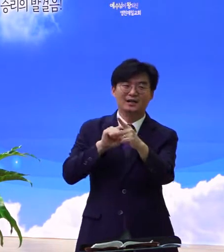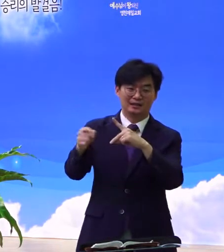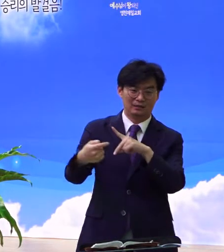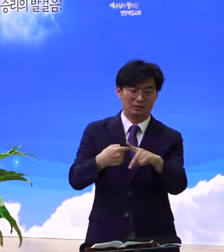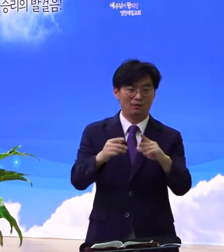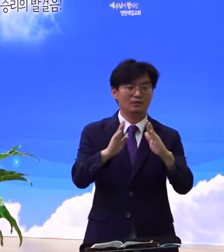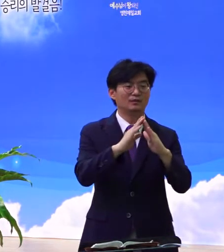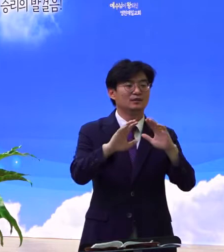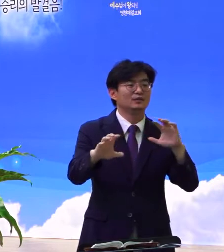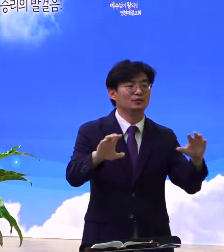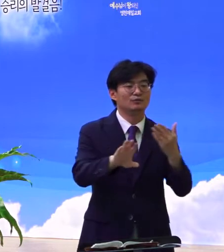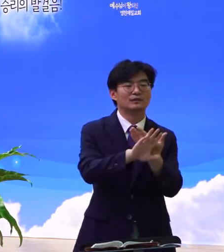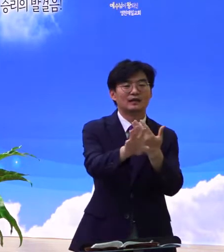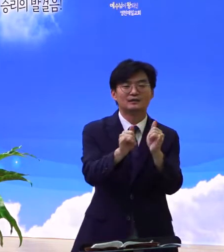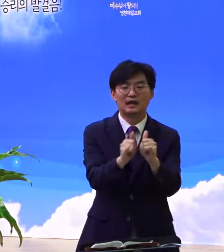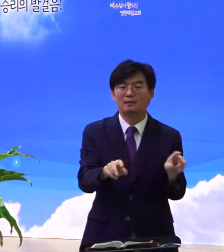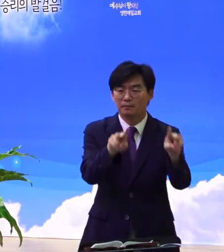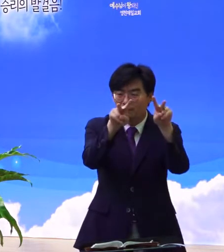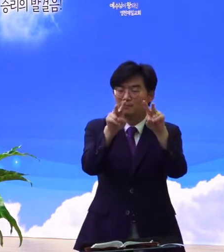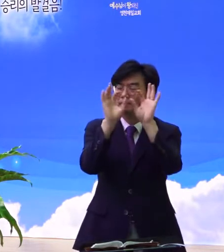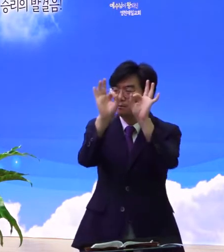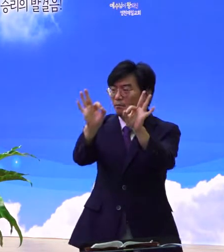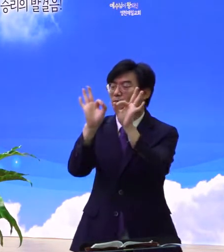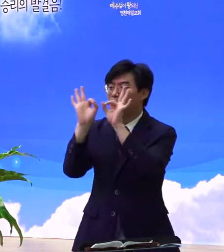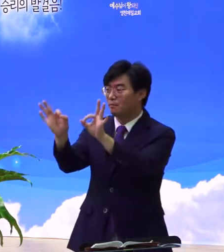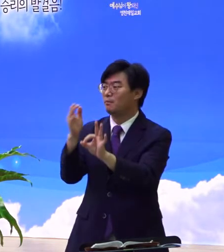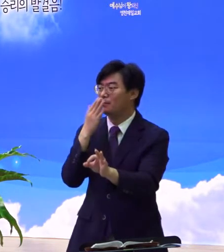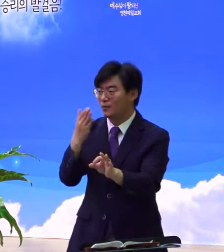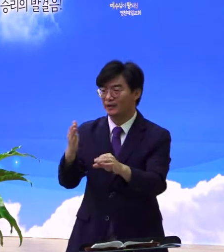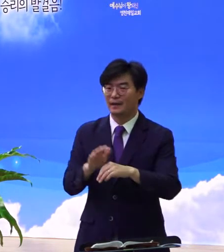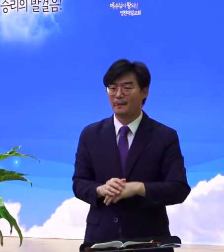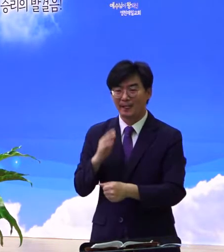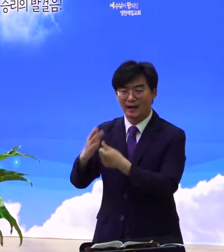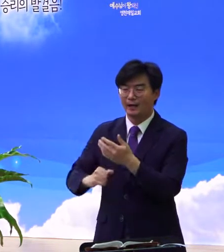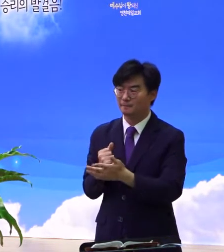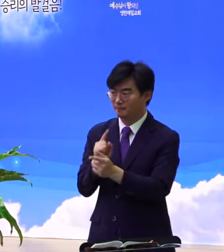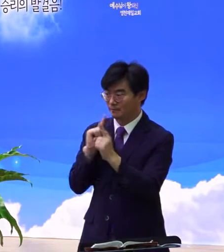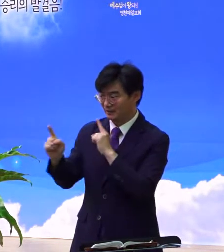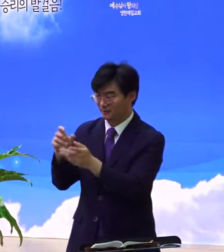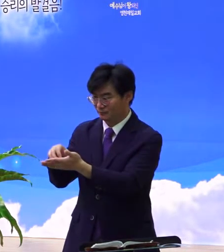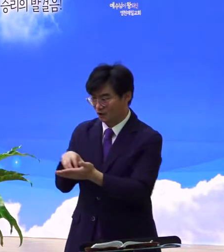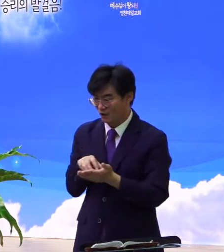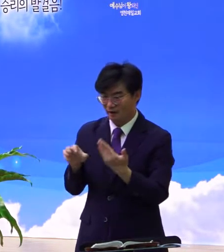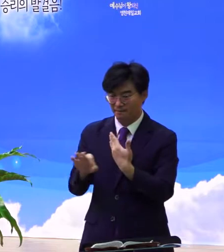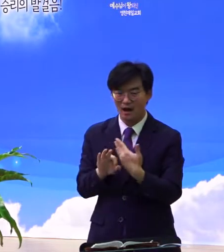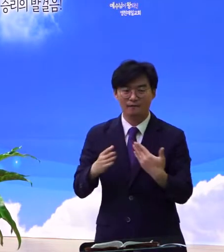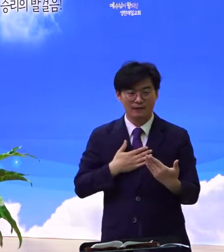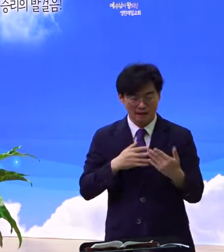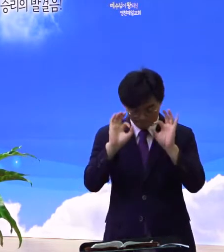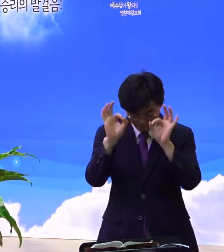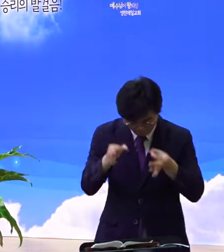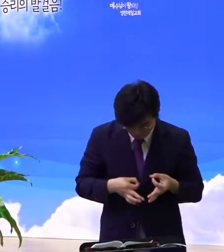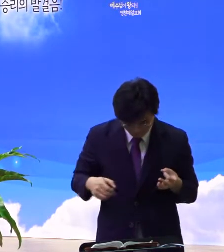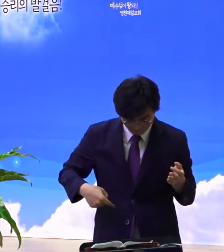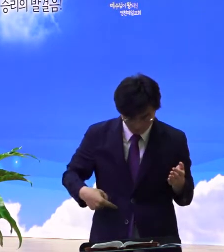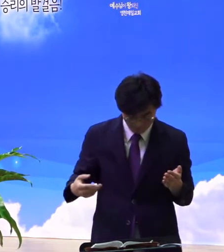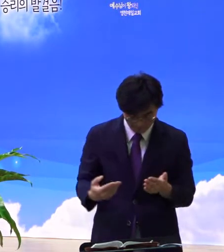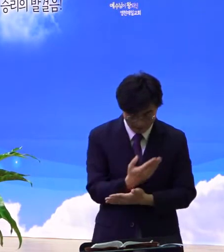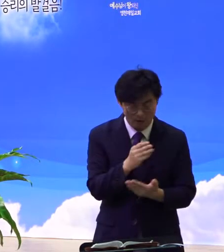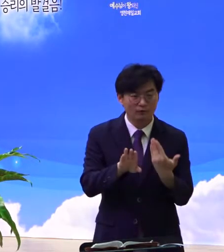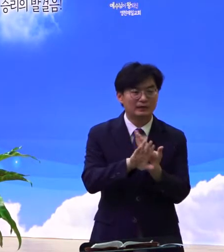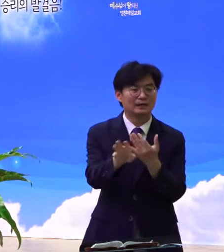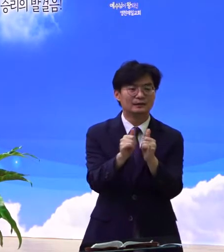됩니다. 하나님 말씀이 임하면 그 말씀이 거울같이 되어서 나 자신을 보게 됩니다. 말씀 속에서 나 자신을 볼